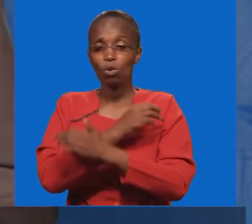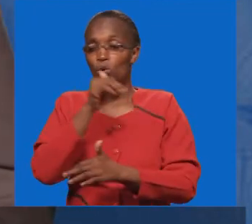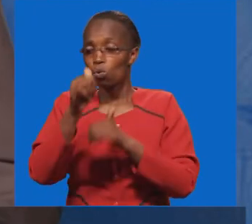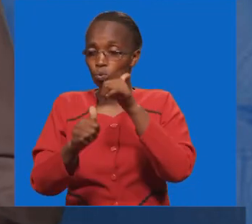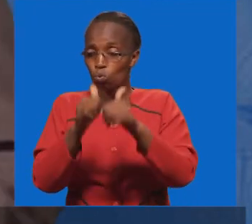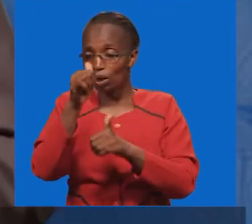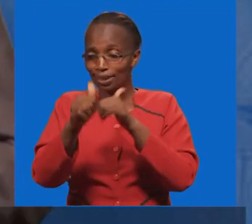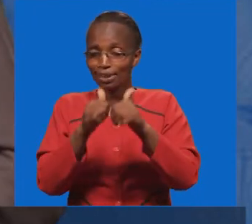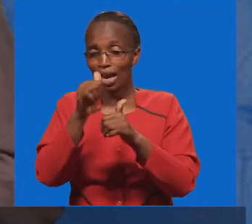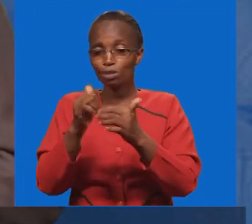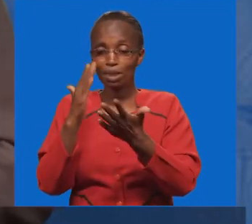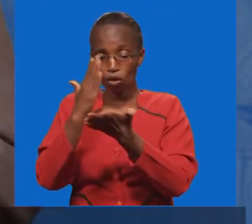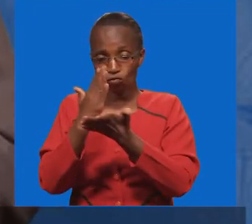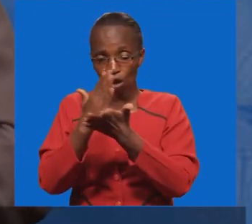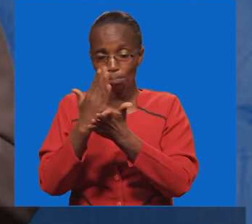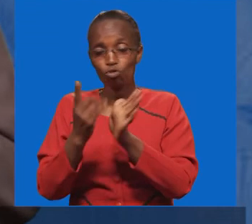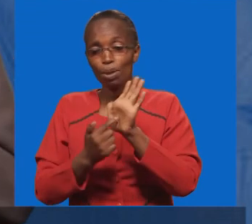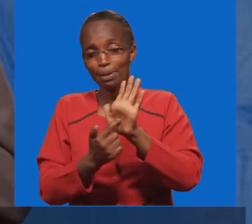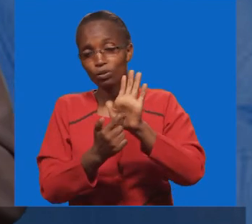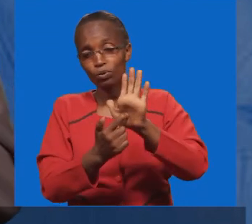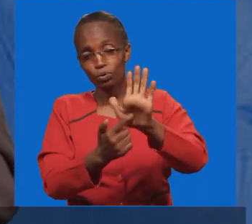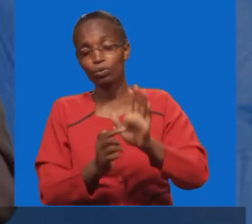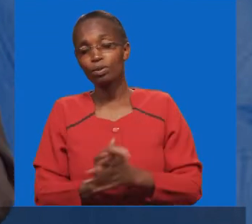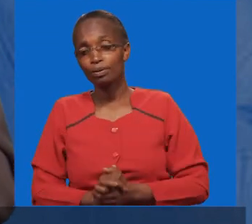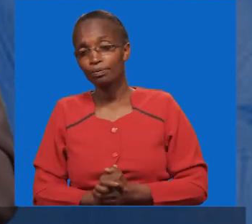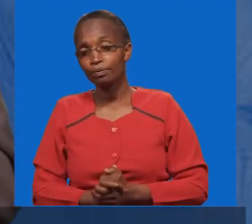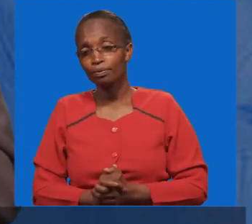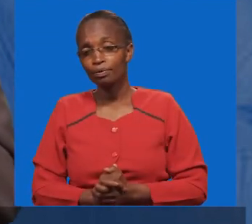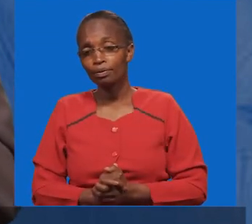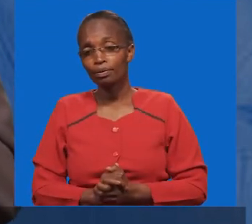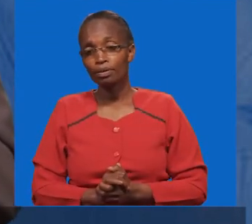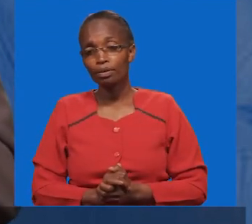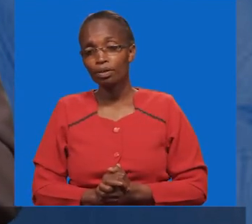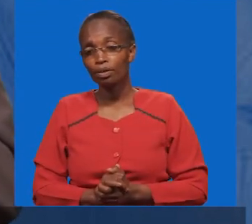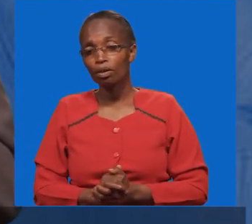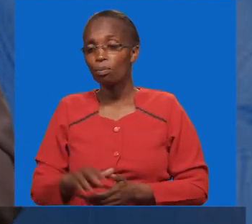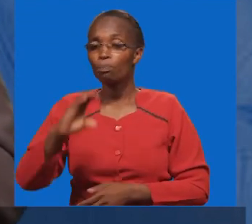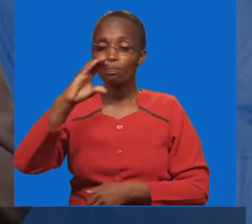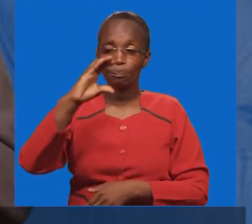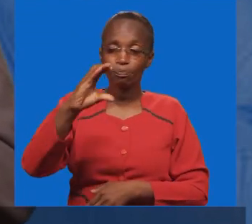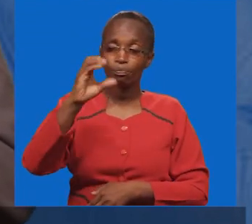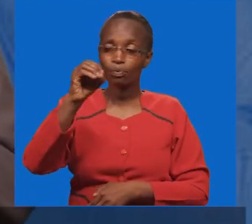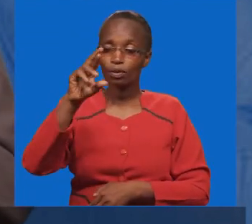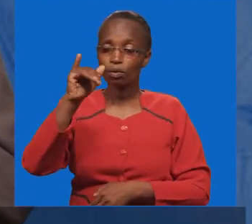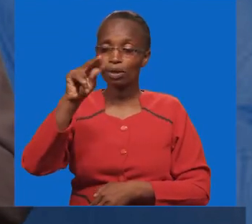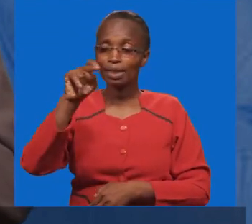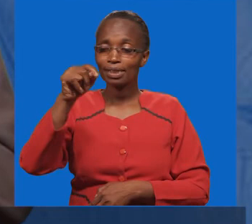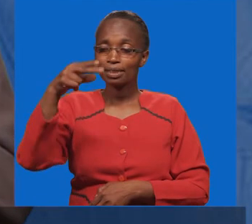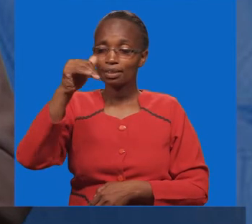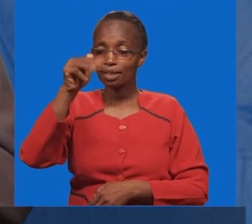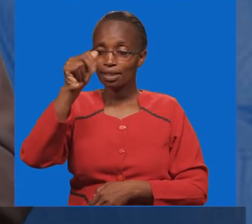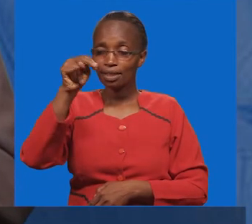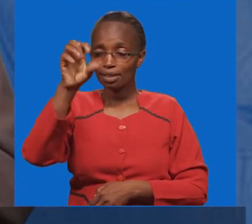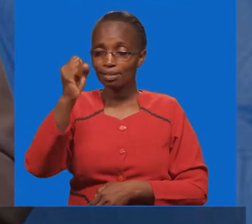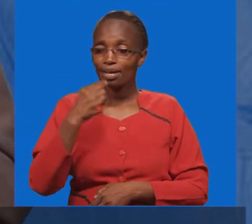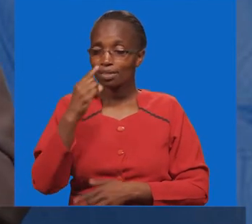kana kwamba upendo ulio dhahiri utaonyeshwa pale. Hebu angalie vile